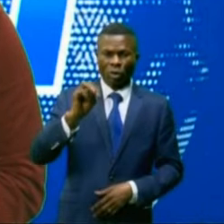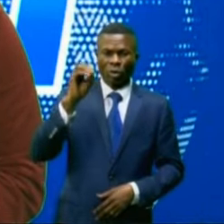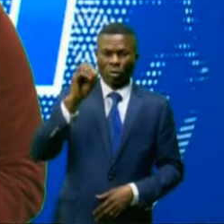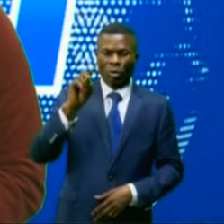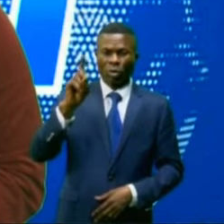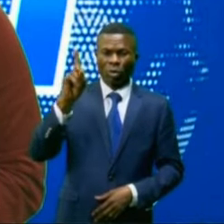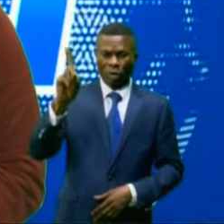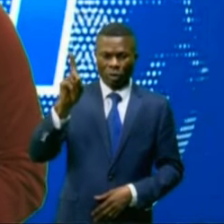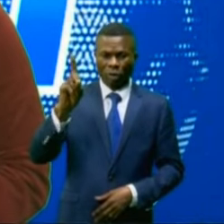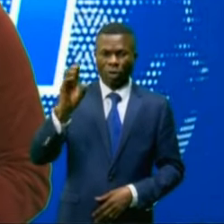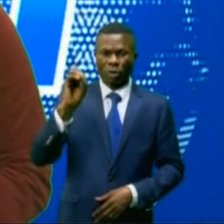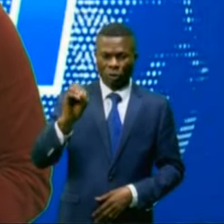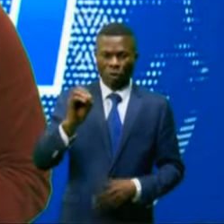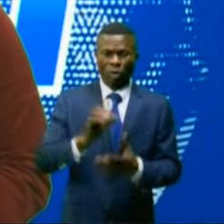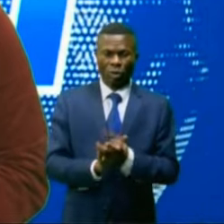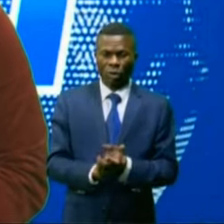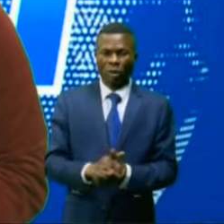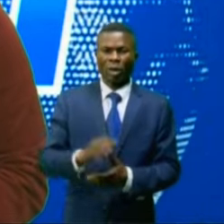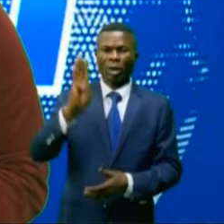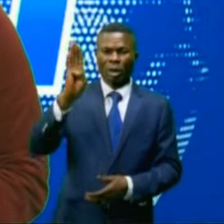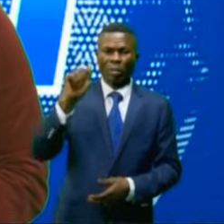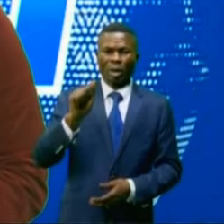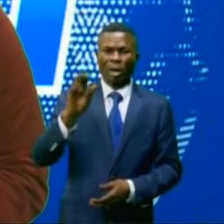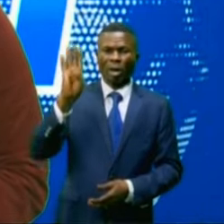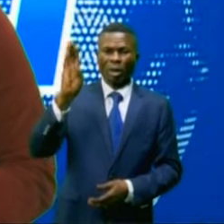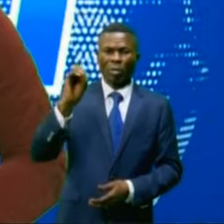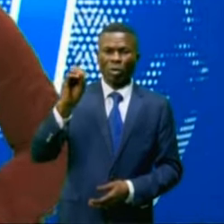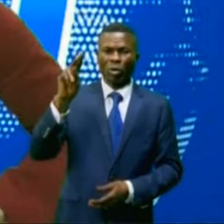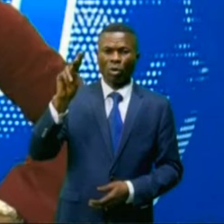de Baboa, Bokoé. Ces